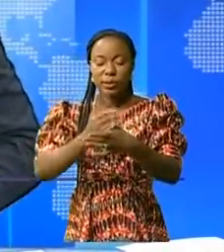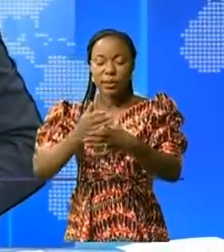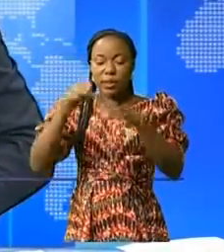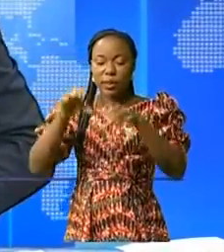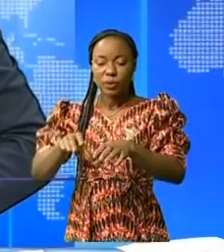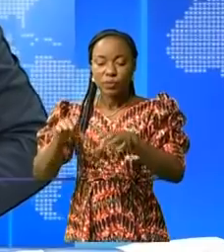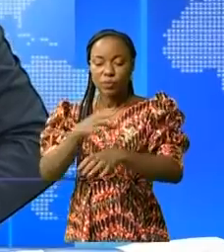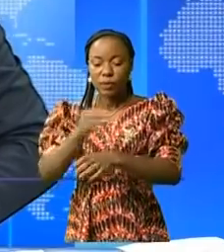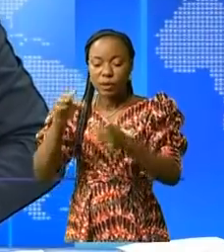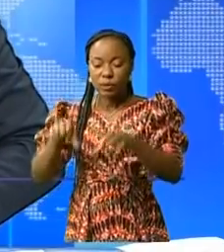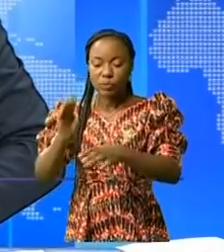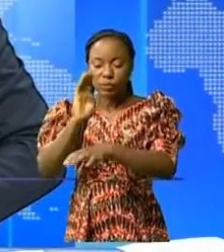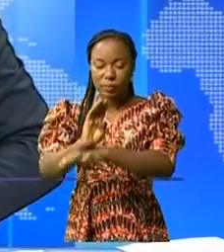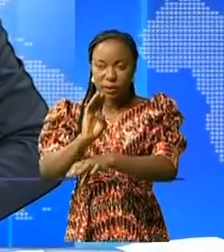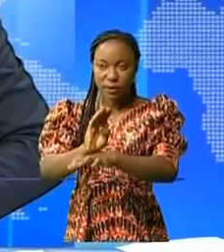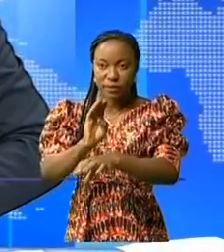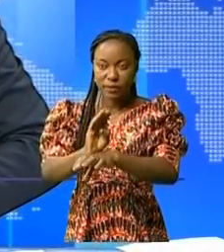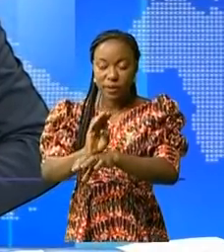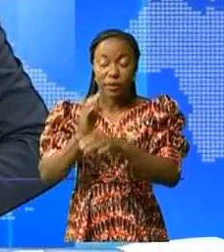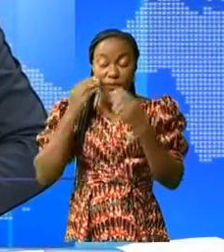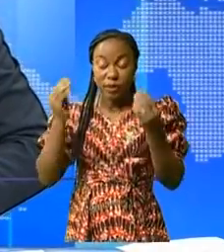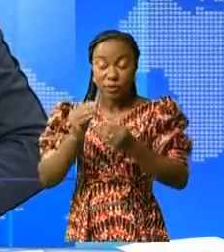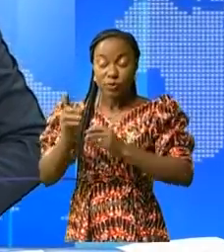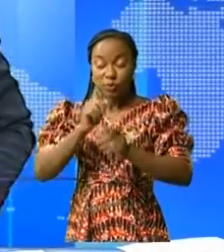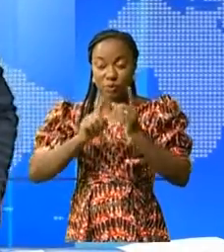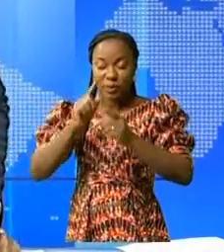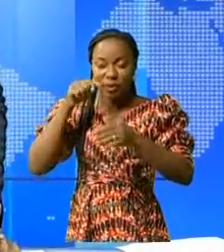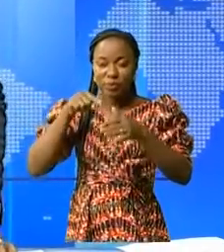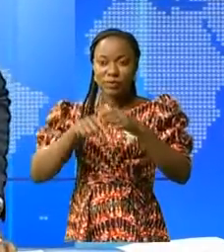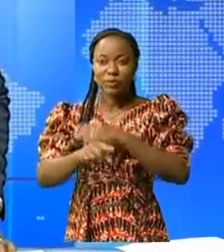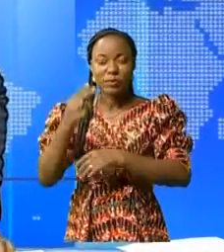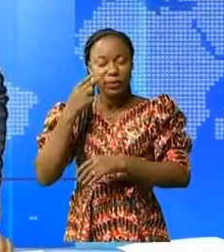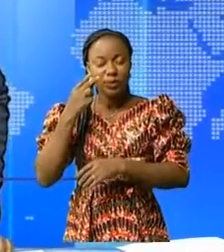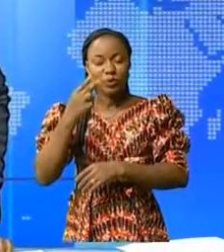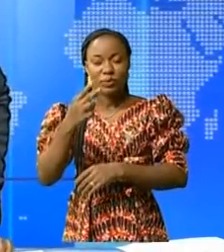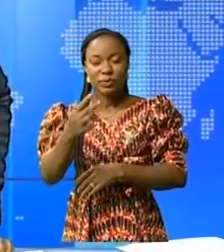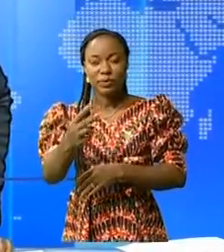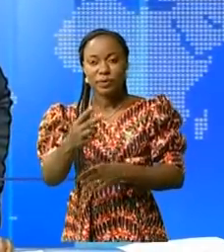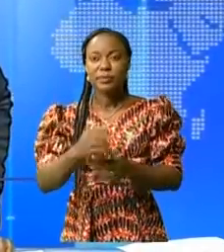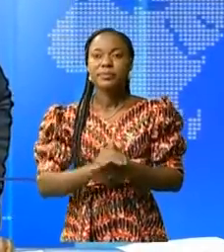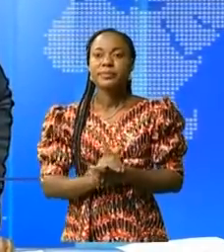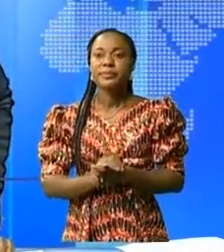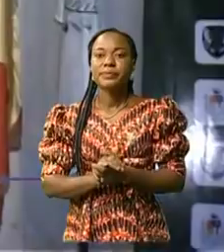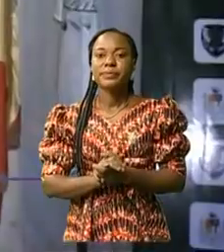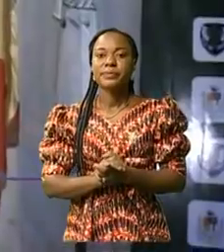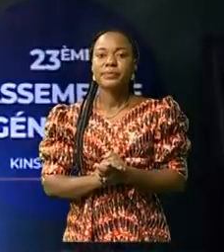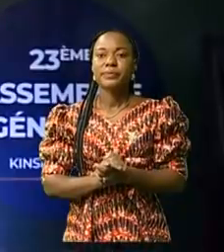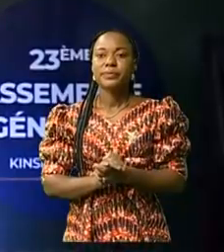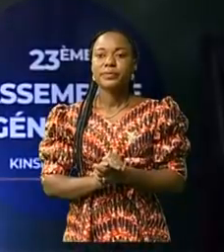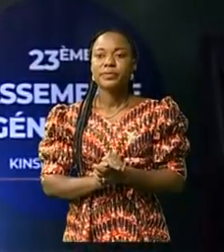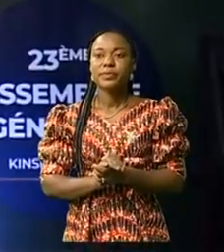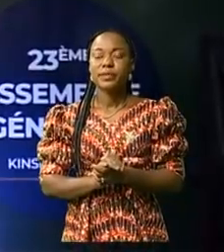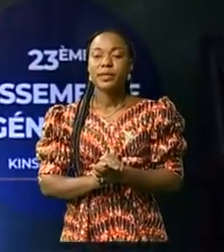du congo et la république soeur du congo brazzaville la verte un reportage les dettes mujinga tchassa